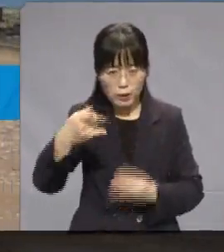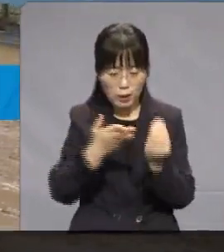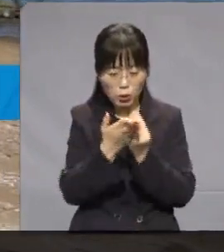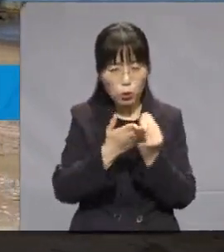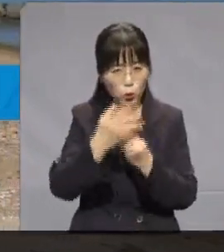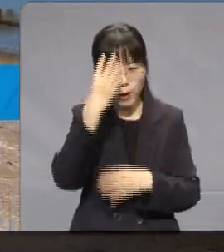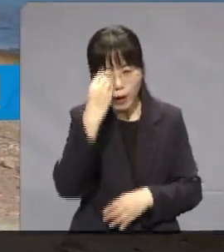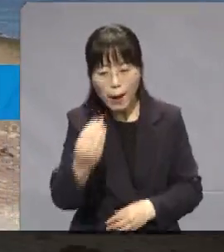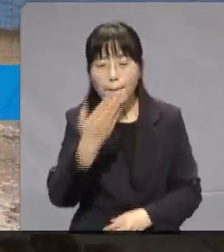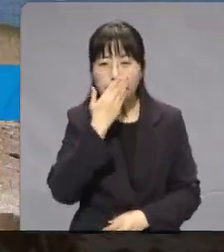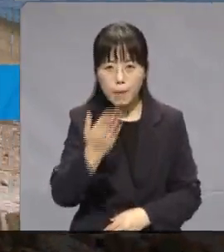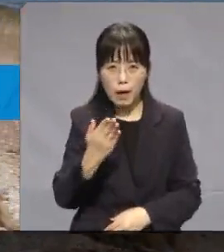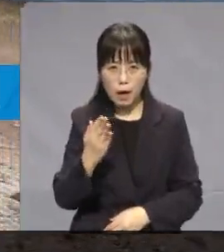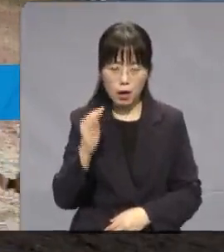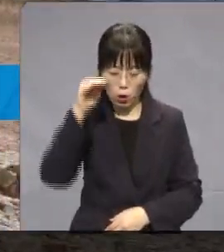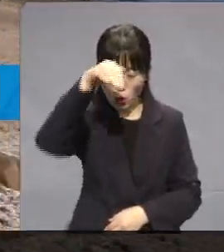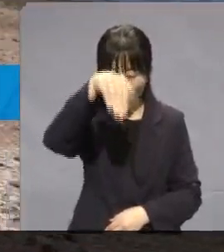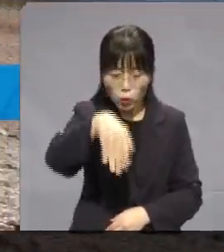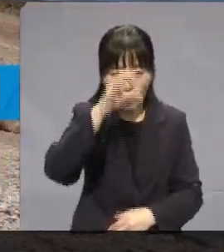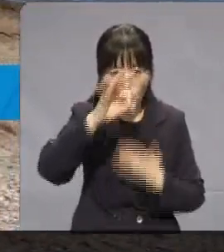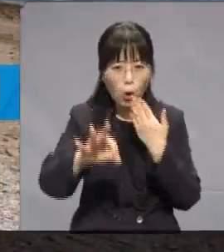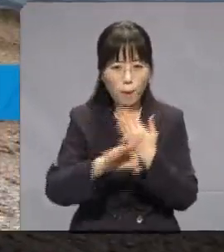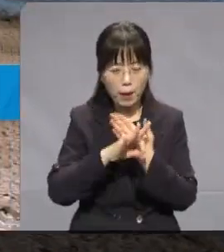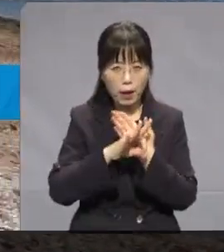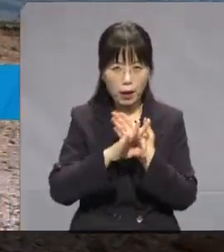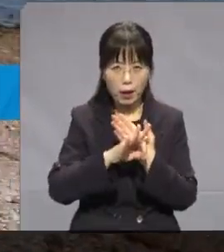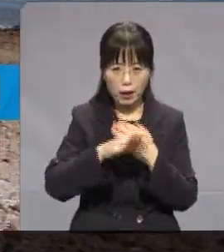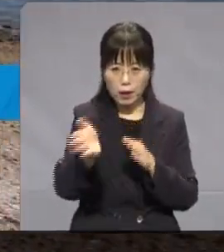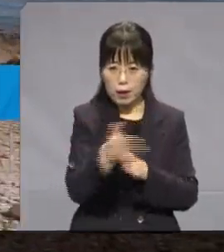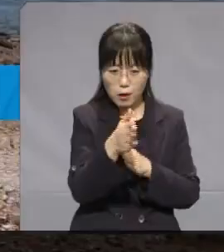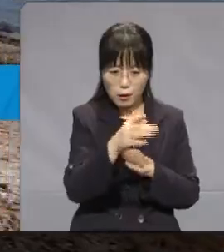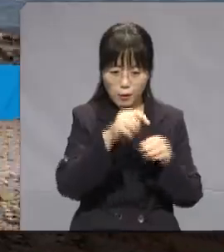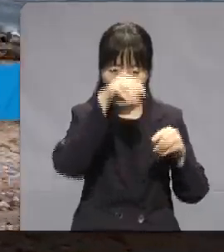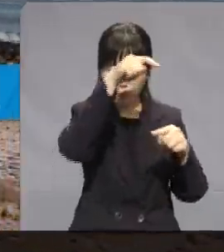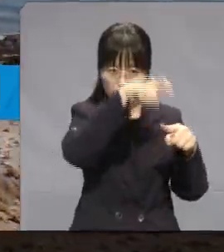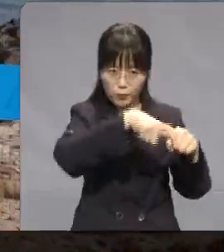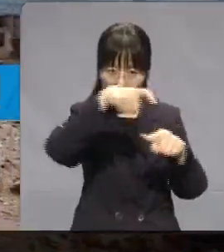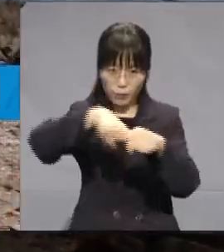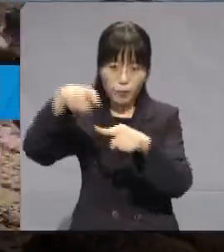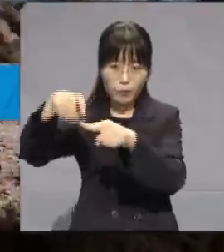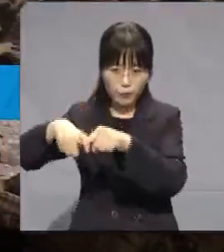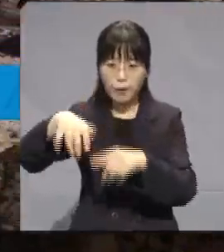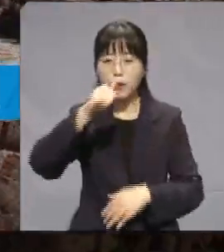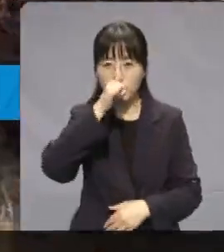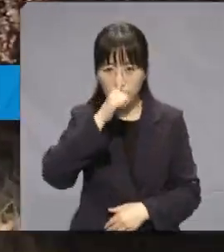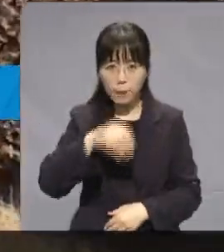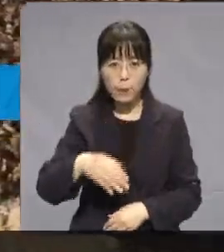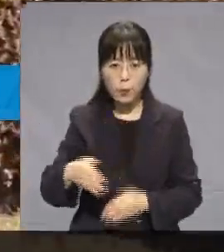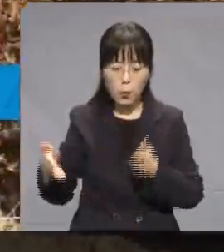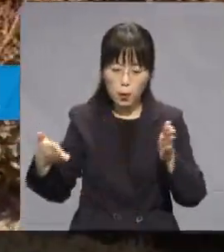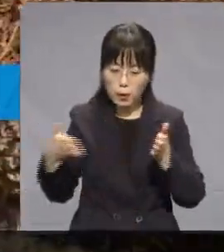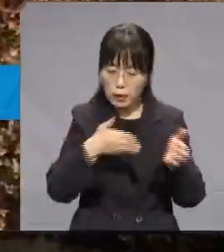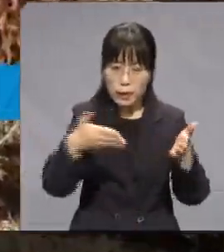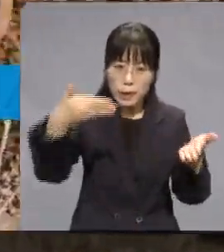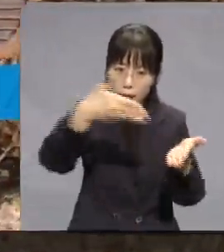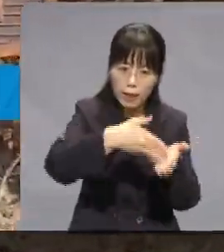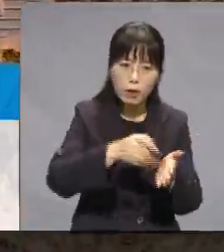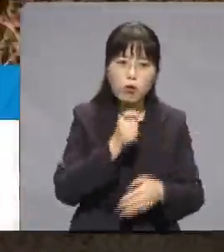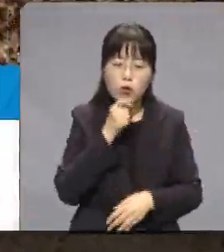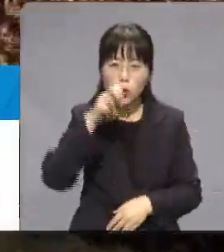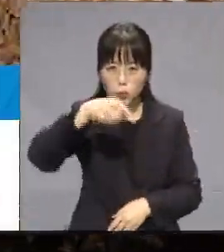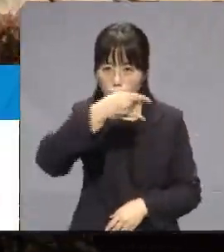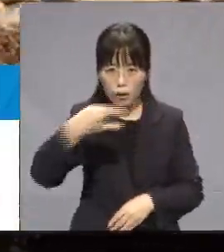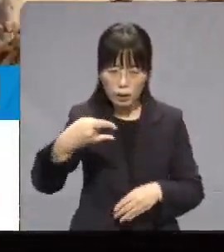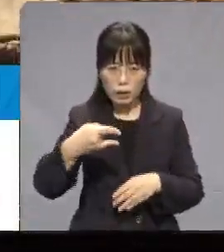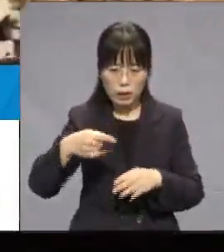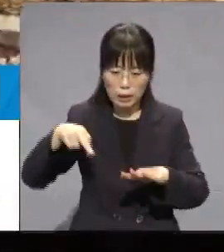들어옵니다. 언덕 아래는 빨랫줄에 건조 중인 생선들이 매달려 있고 길이 끝나는 곳에 소무의도를